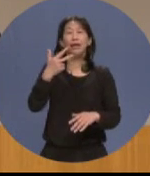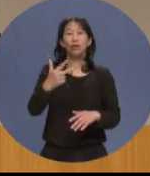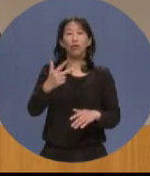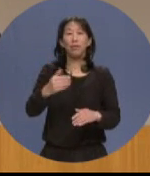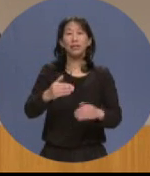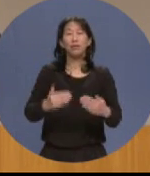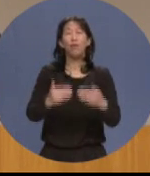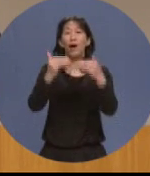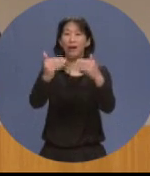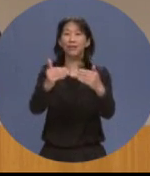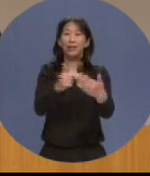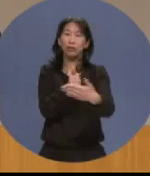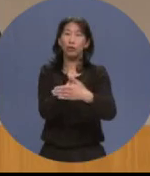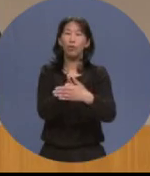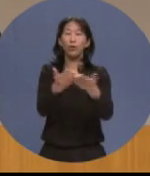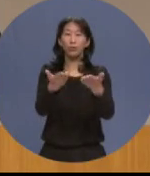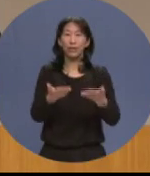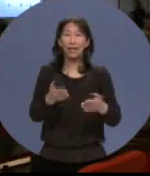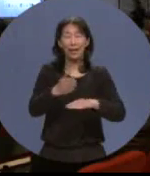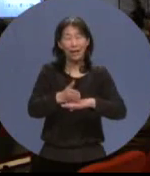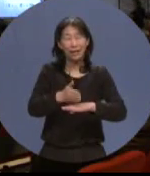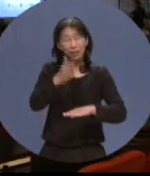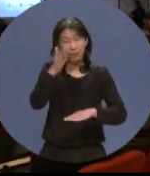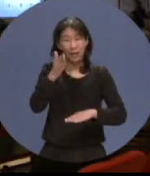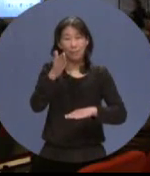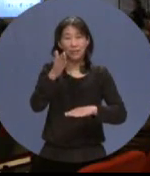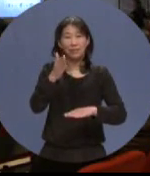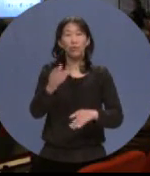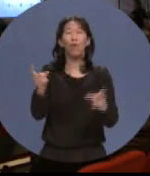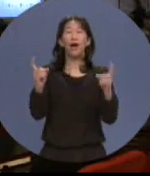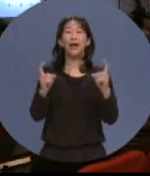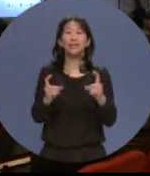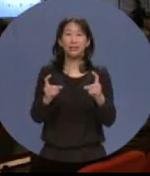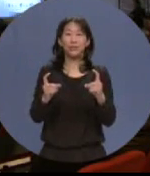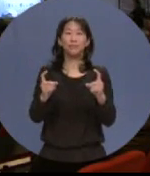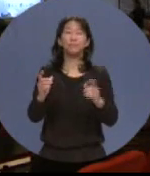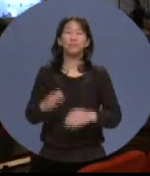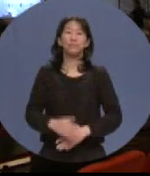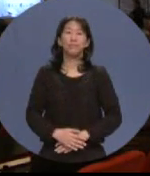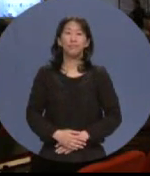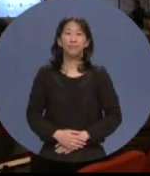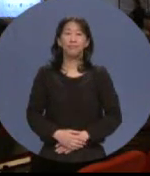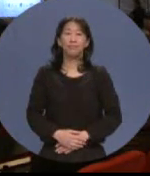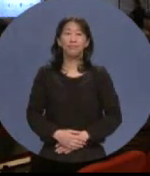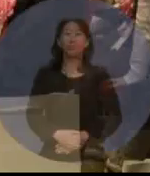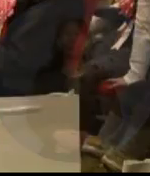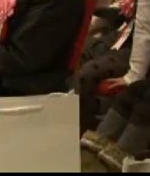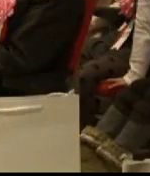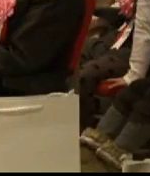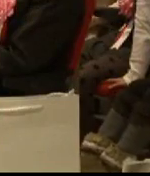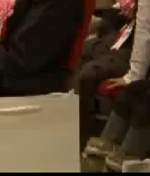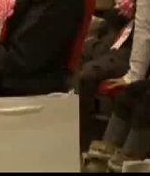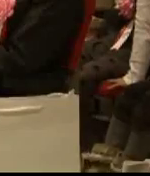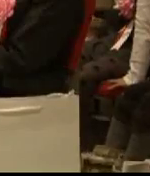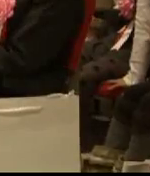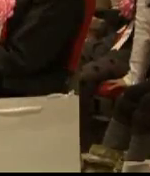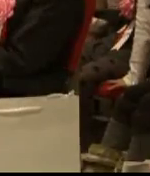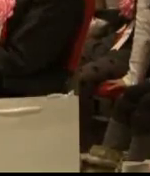に貢献いただきありがとうございますと感謝の意を述べました。